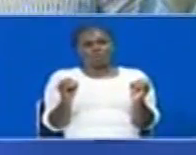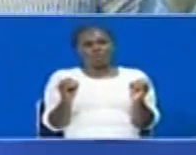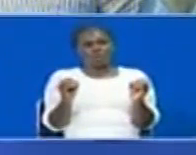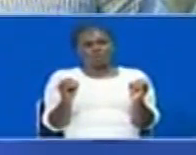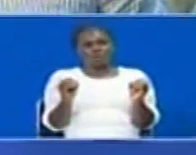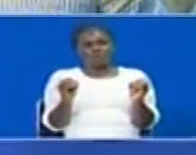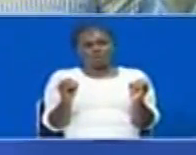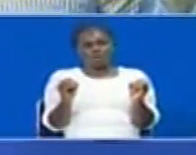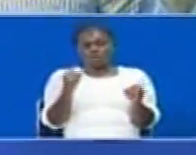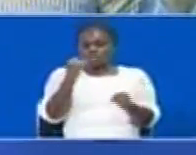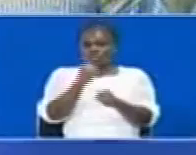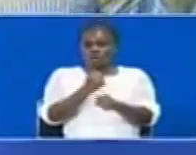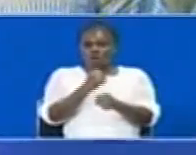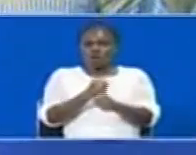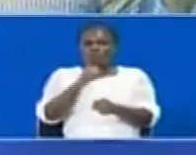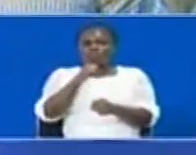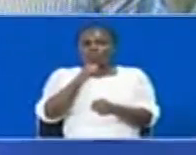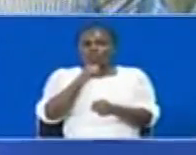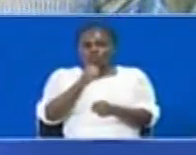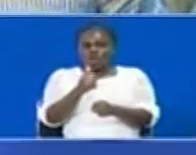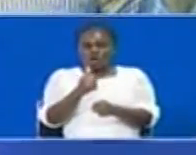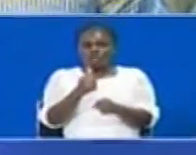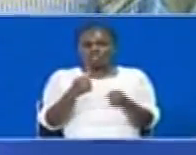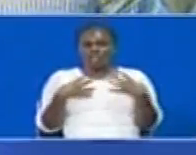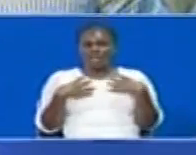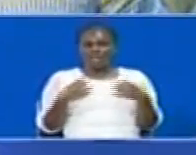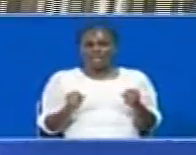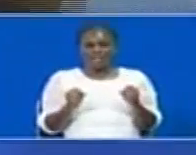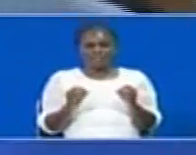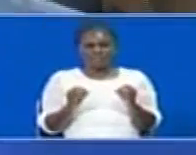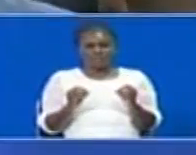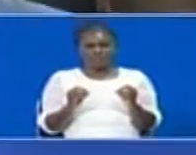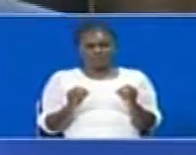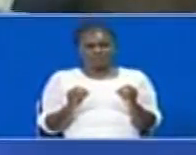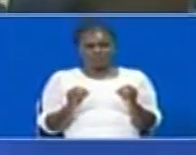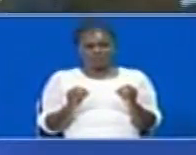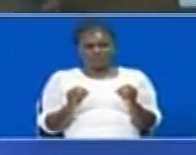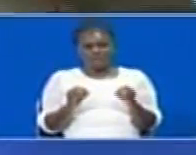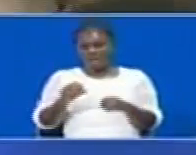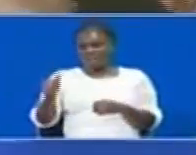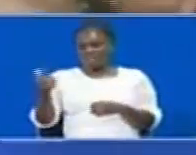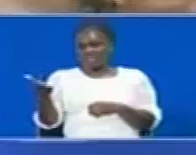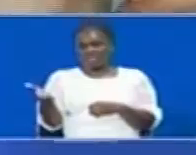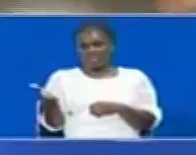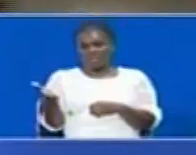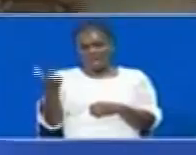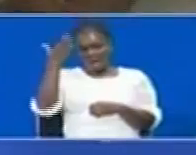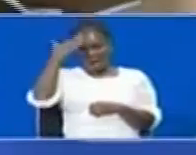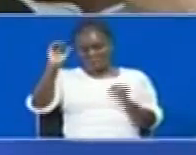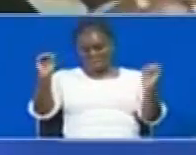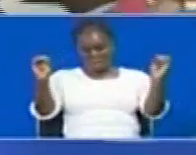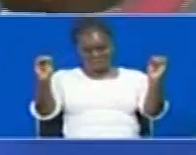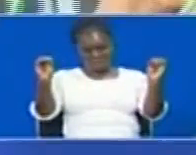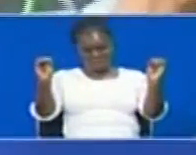Mraguri, na sio kazi ya huduma ya afya, ni kazi ya kuandikisha wapigaji kura. Kwa hivyo kama kuna wengine ambao wanafanya kazi katika